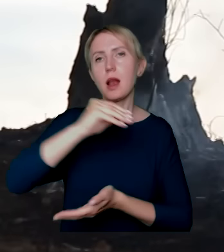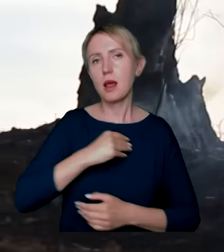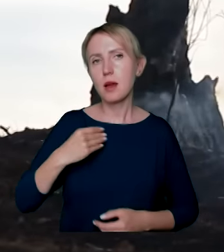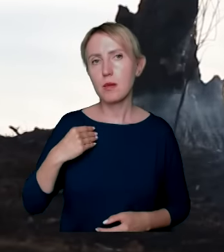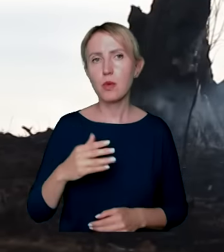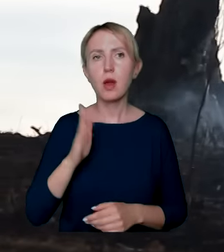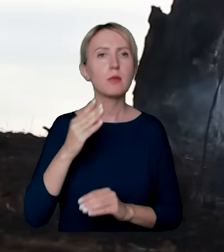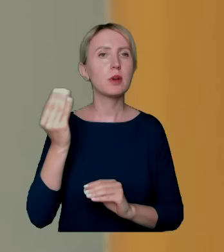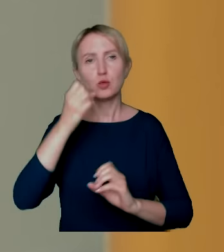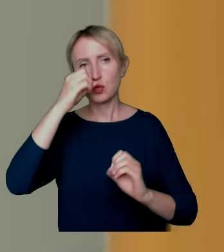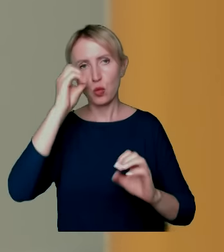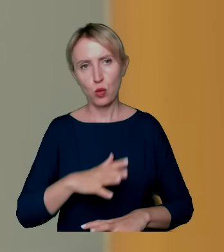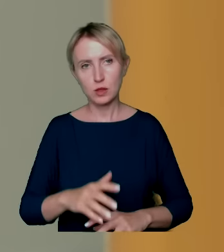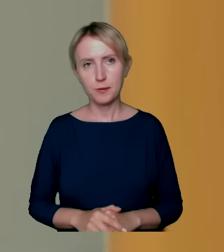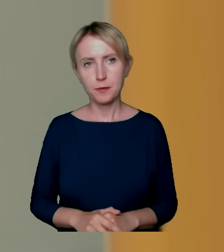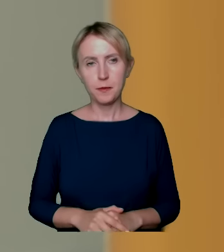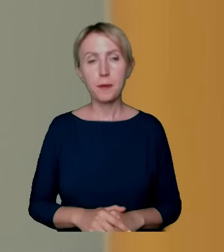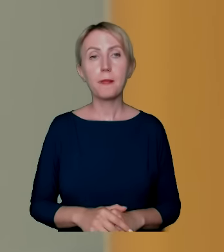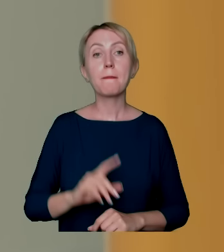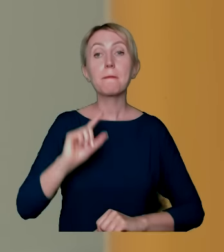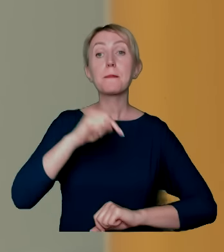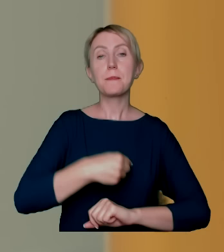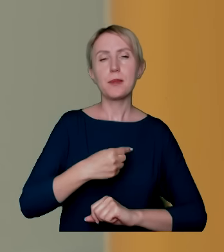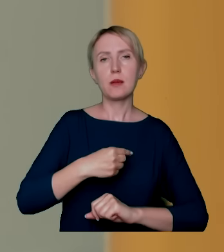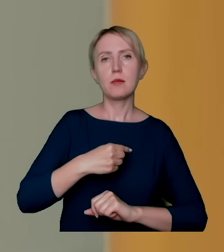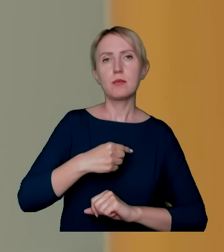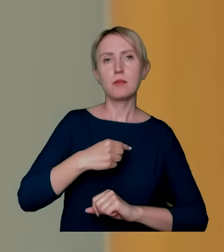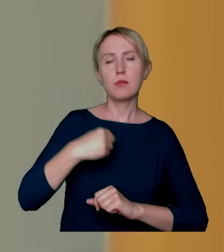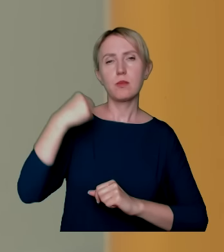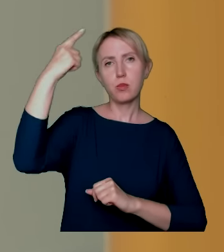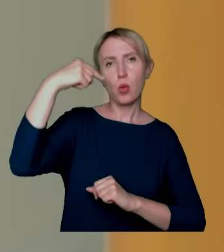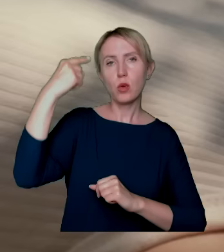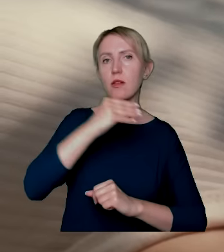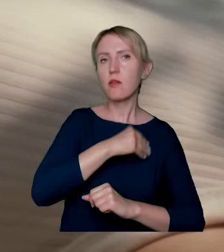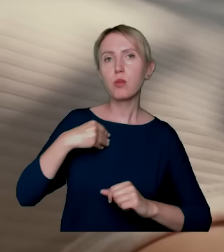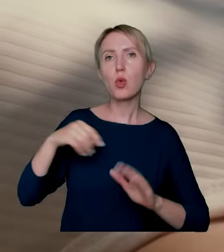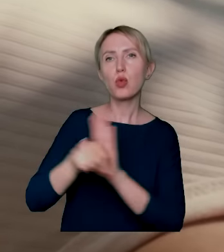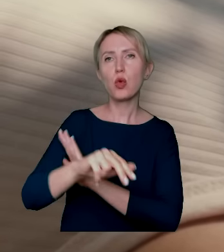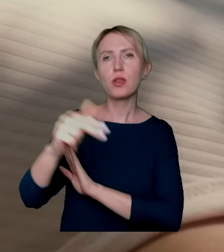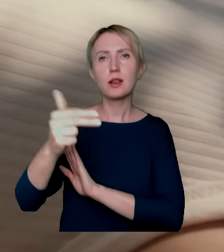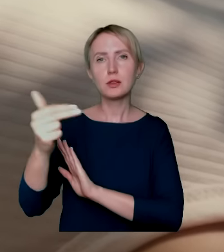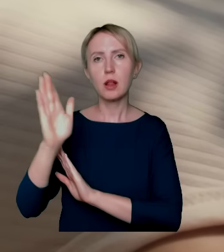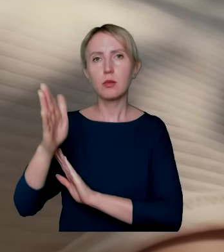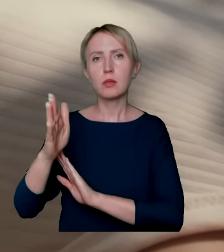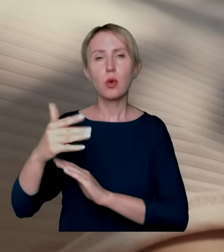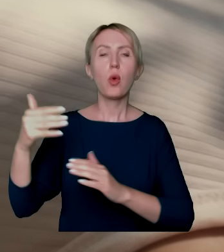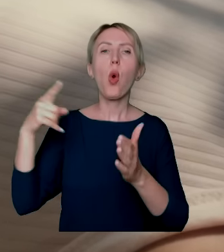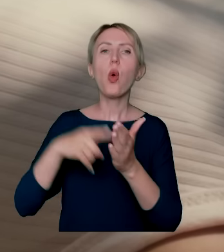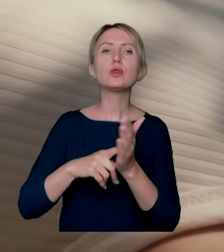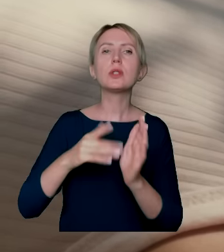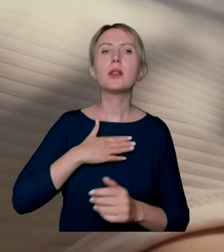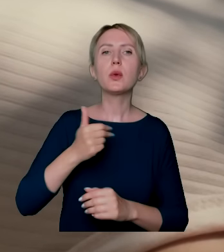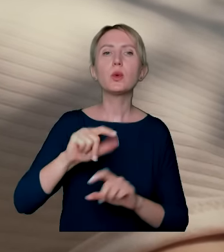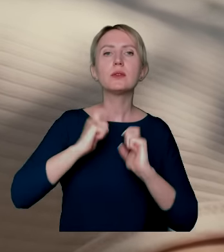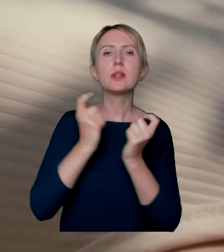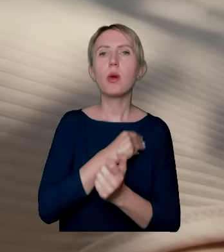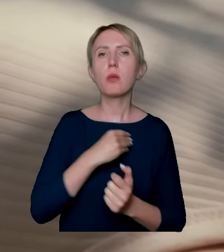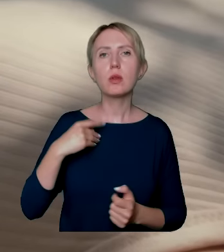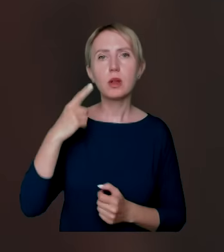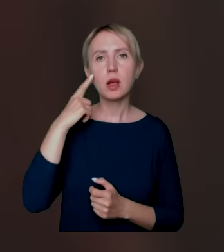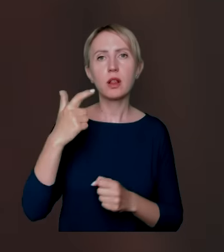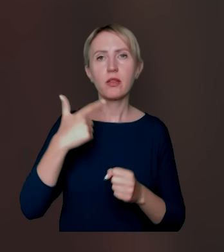tylko gorzej. Prognozy pogody wskazują, że upały w Polsce mogą się utrzymać do niedzieli. Tylko w ostatni weekend strażacy w całej Polsce odnotowali